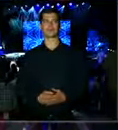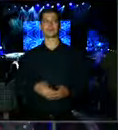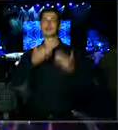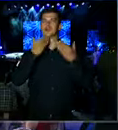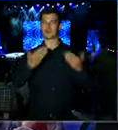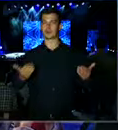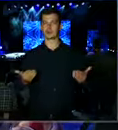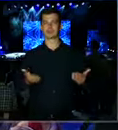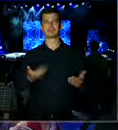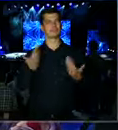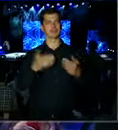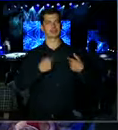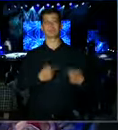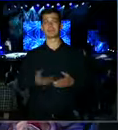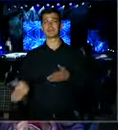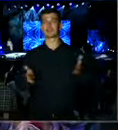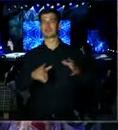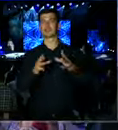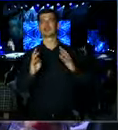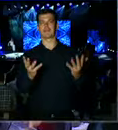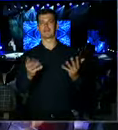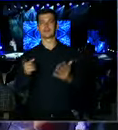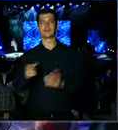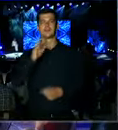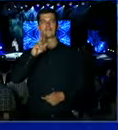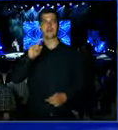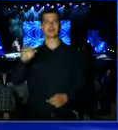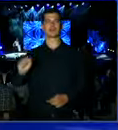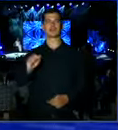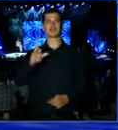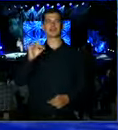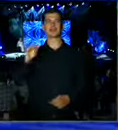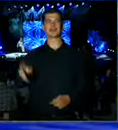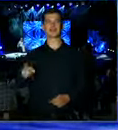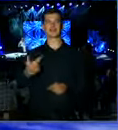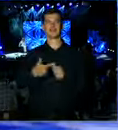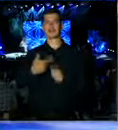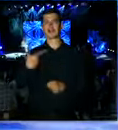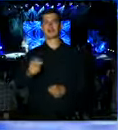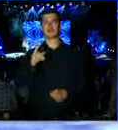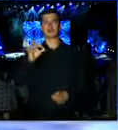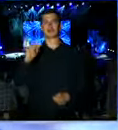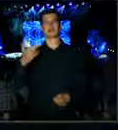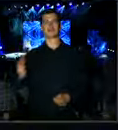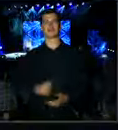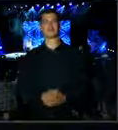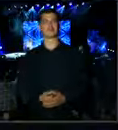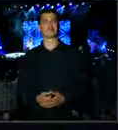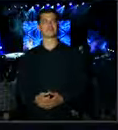Dziękujemy bardzo serdecznie i teraz numer 9, Violetta Czyjt, lat 20, Kosina.